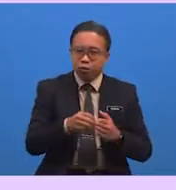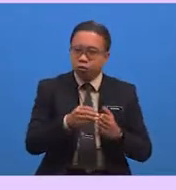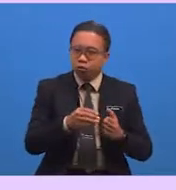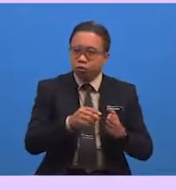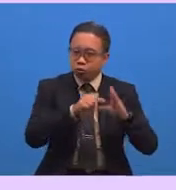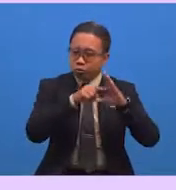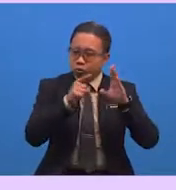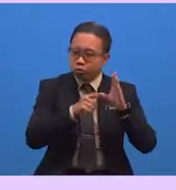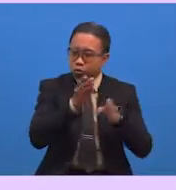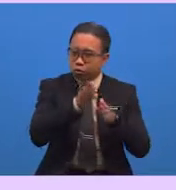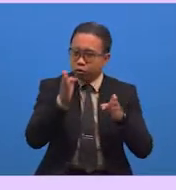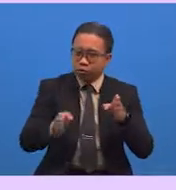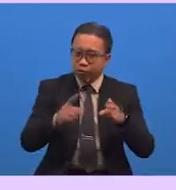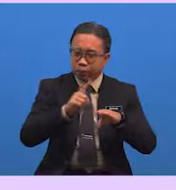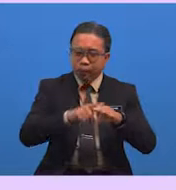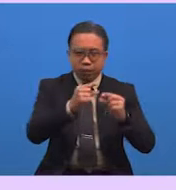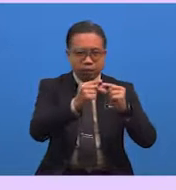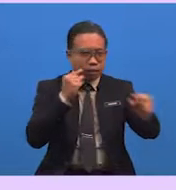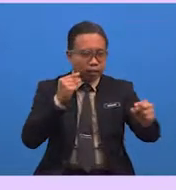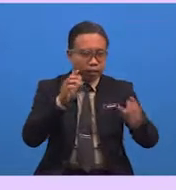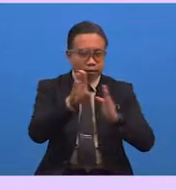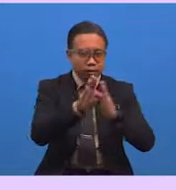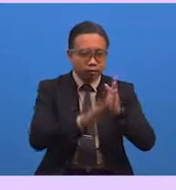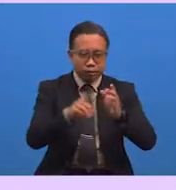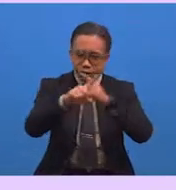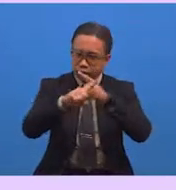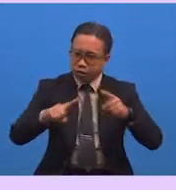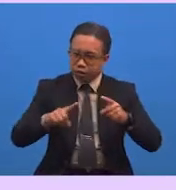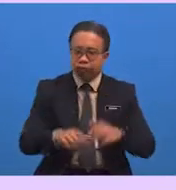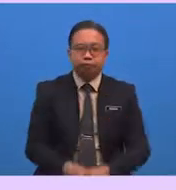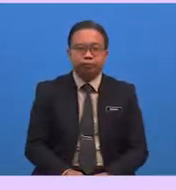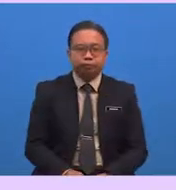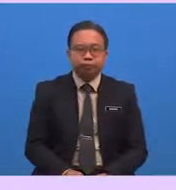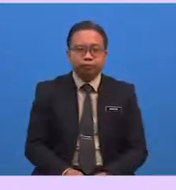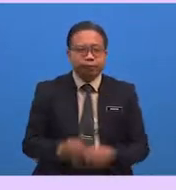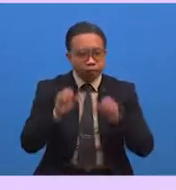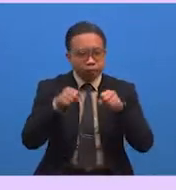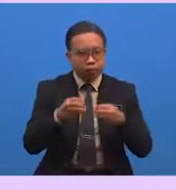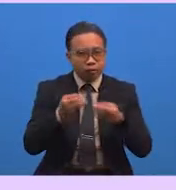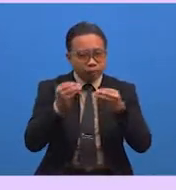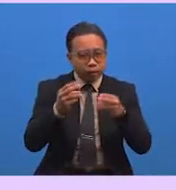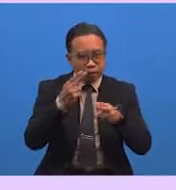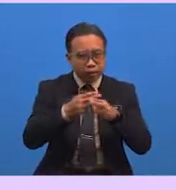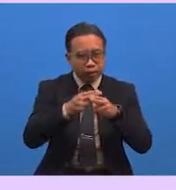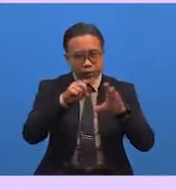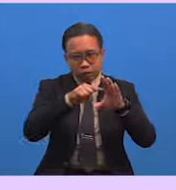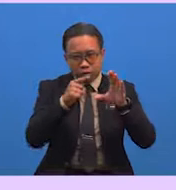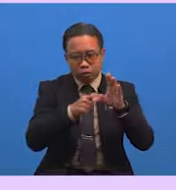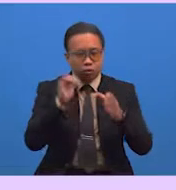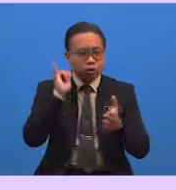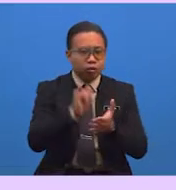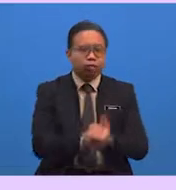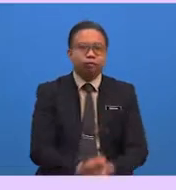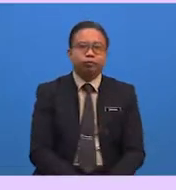sudut bersebelahan pada garis bersilang itu. Dapatkah anda berikan nama